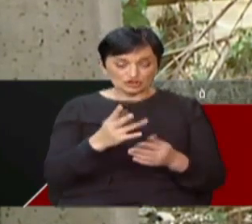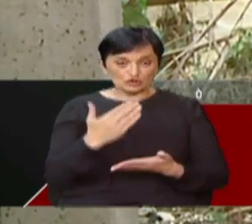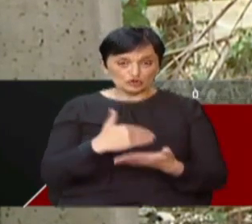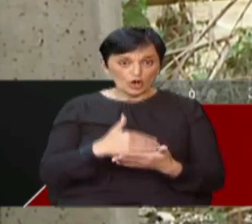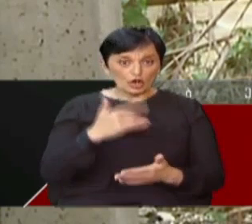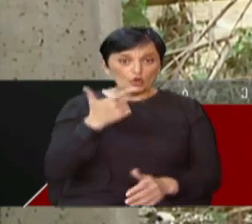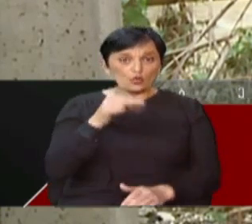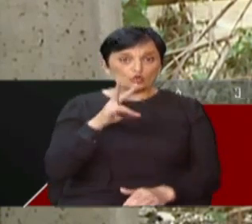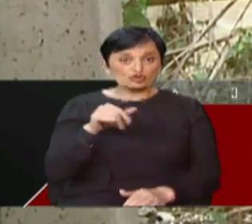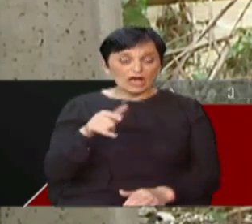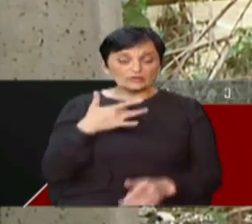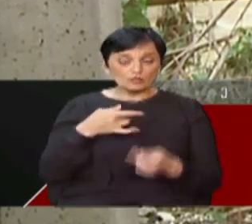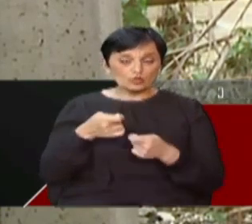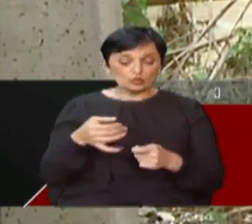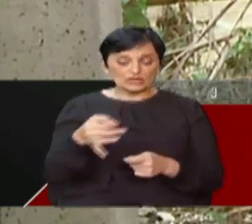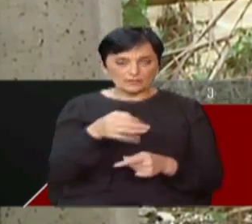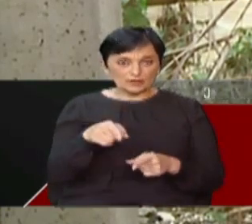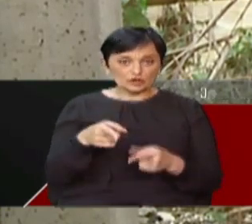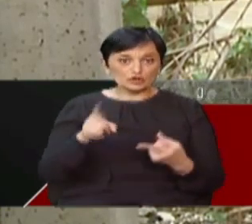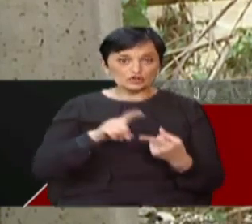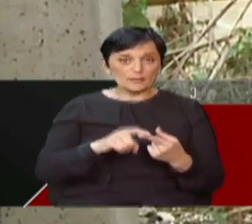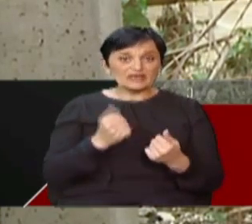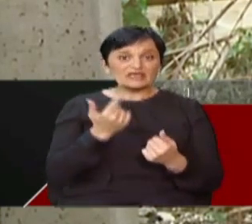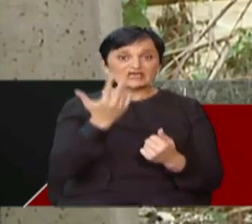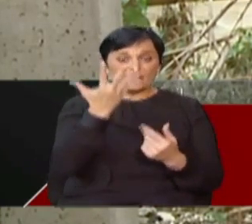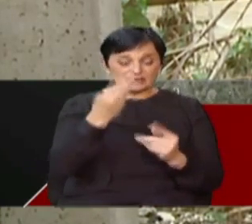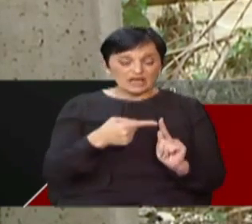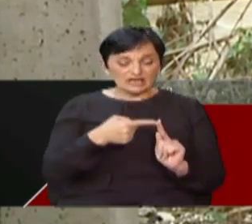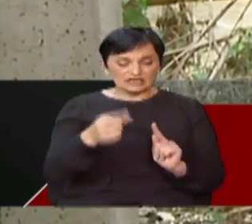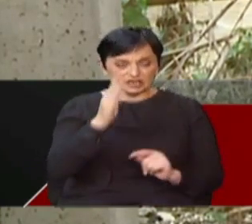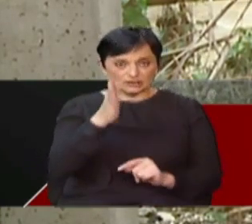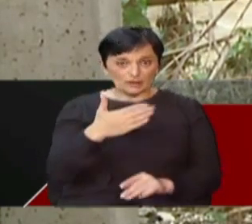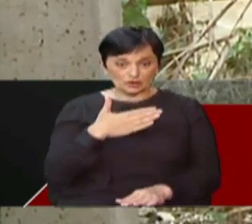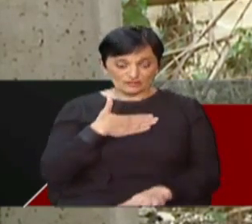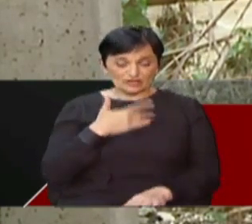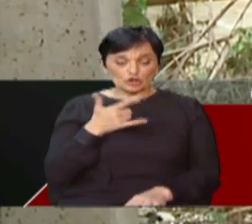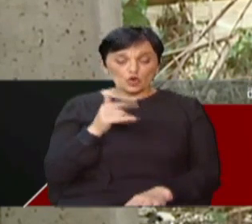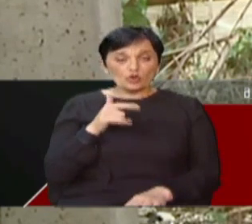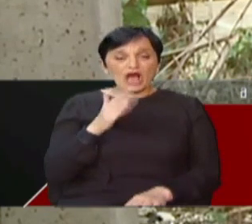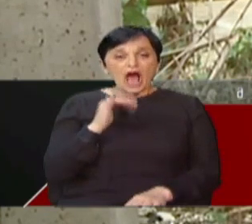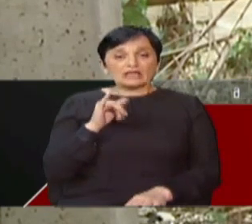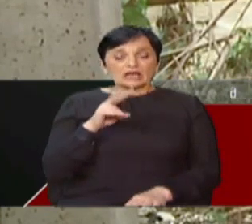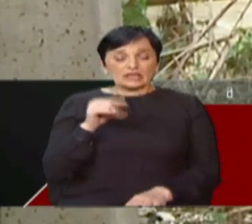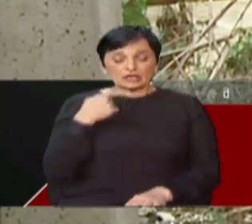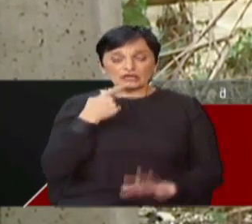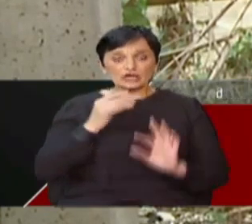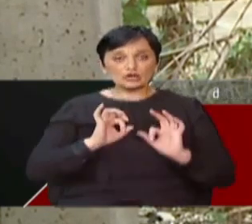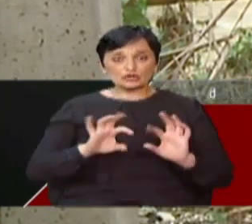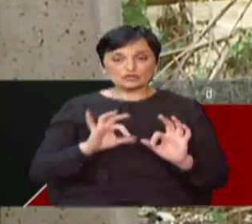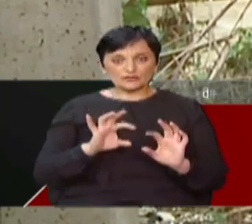გურჯაანის მუნიციპალიტეტს. ამის შესახებ ცნობილი რამდენიმე დღეში გახდება, როგორც ჩვენთან გიორგი ალადაშვილმა საუბრისას